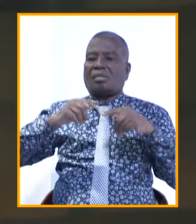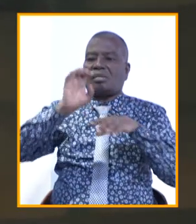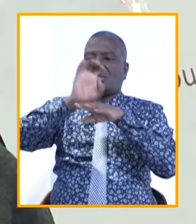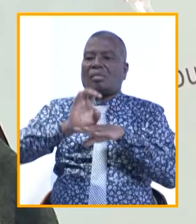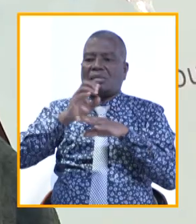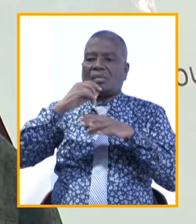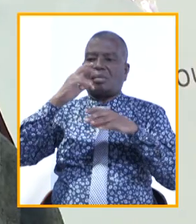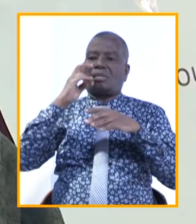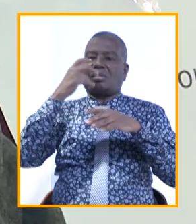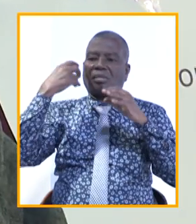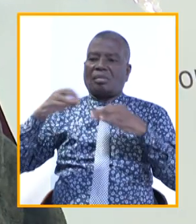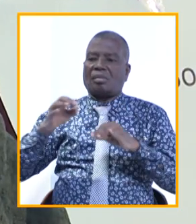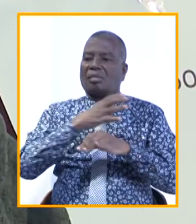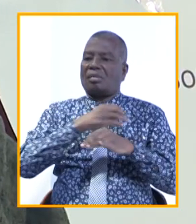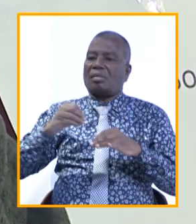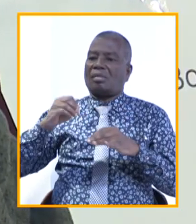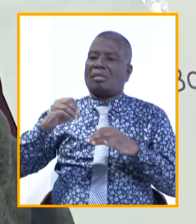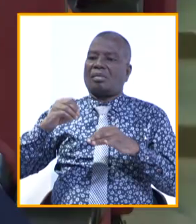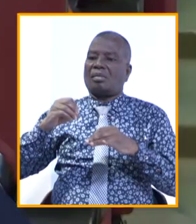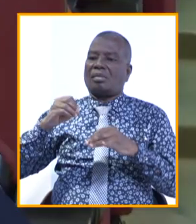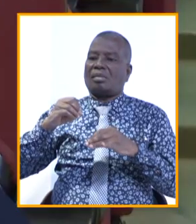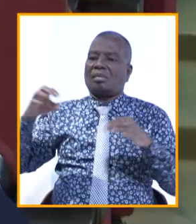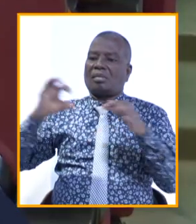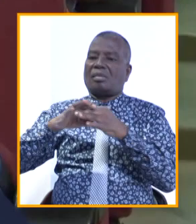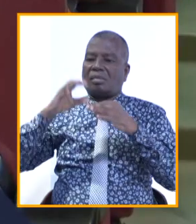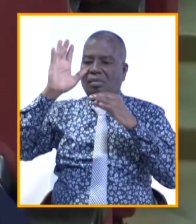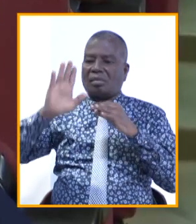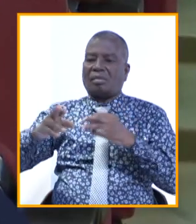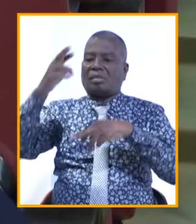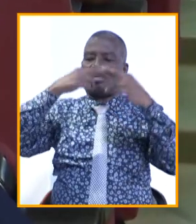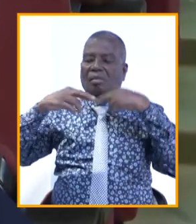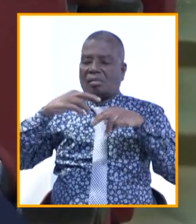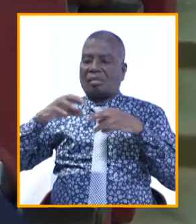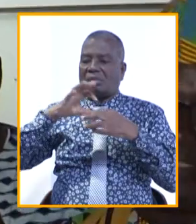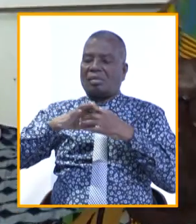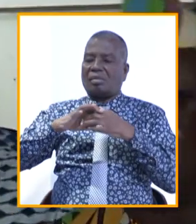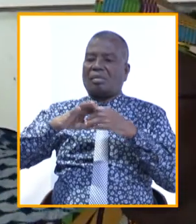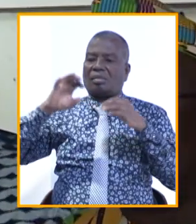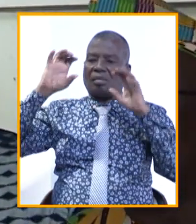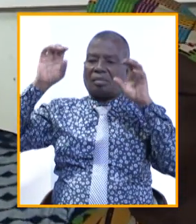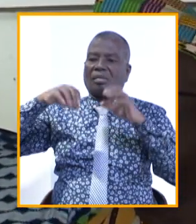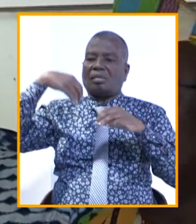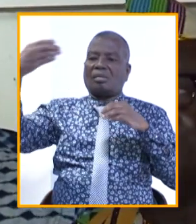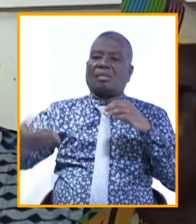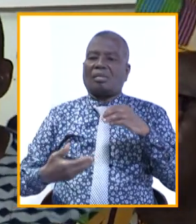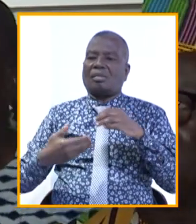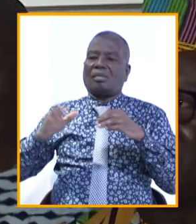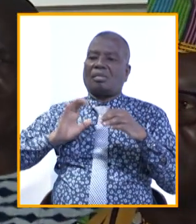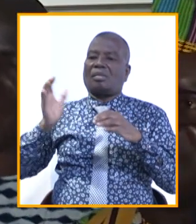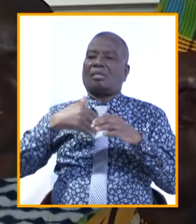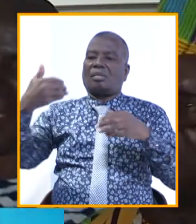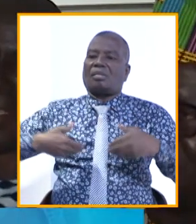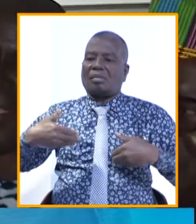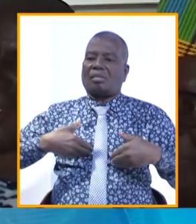Culture et de la Francophonie, patron et marraine de cette finale, les partenaires saluent le retour de l'émission Il était une fois. J'invite donc notre